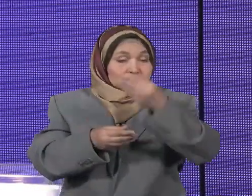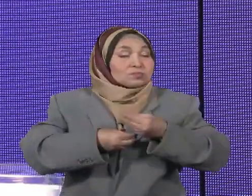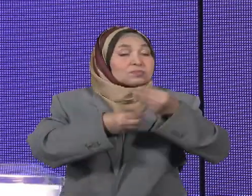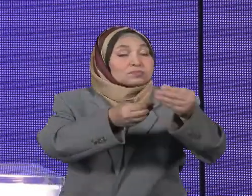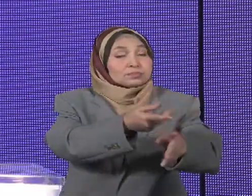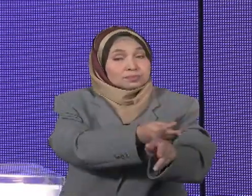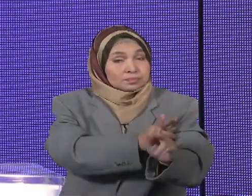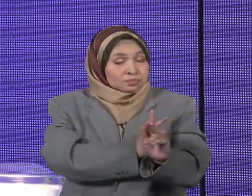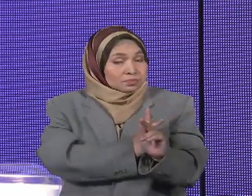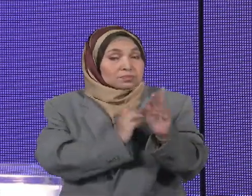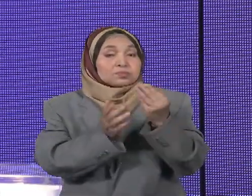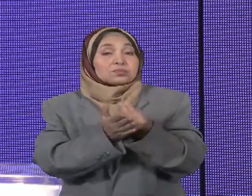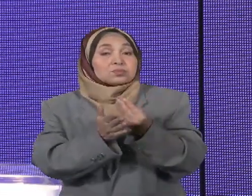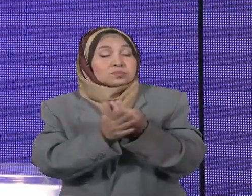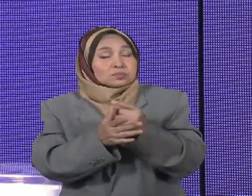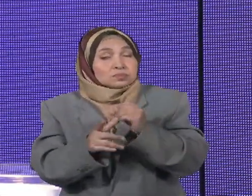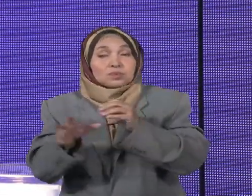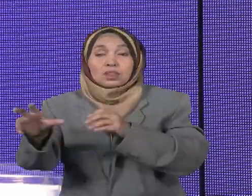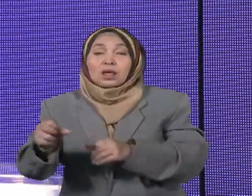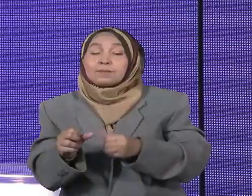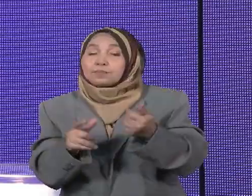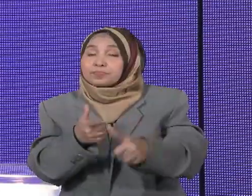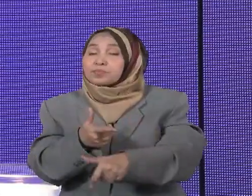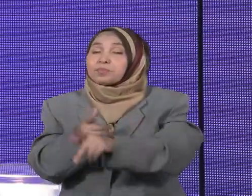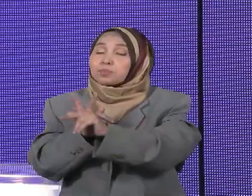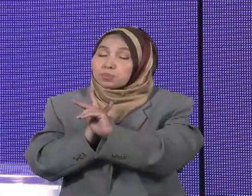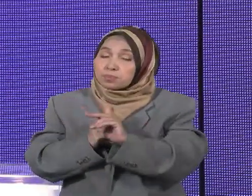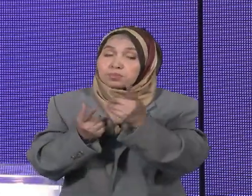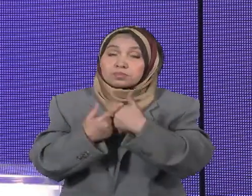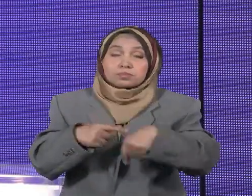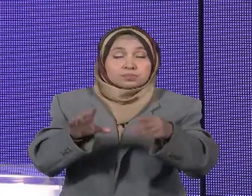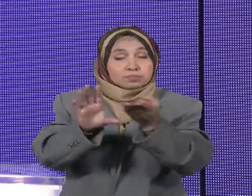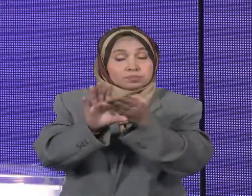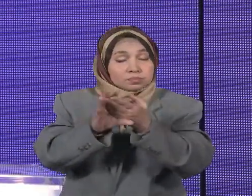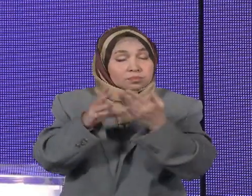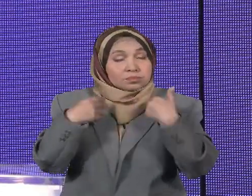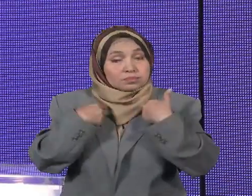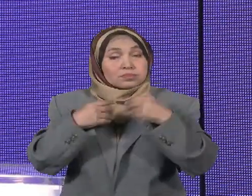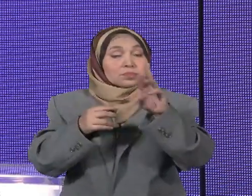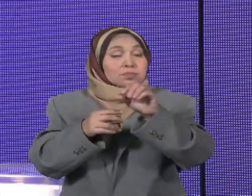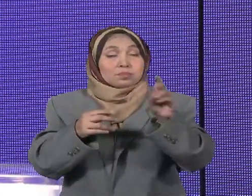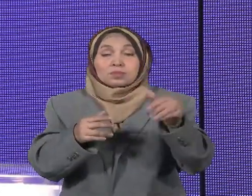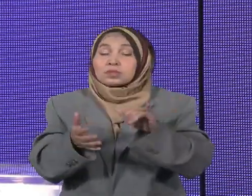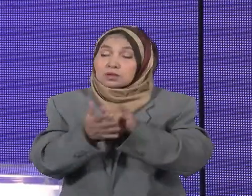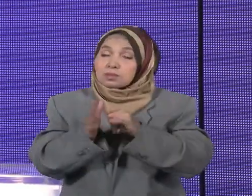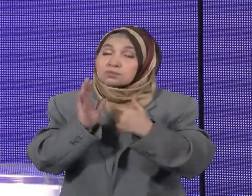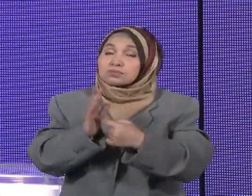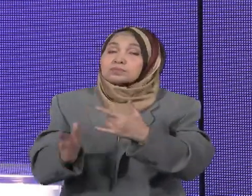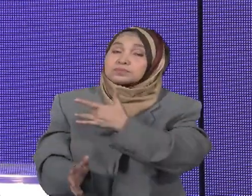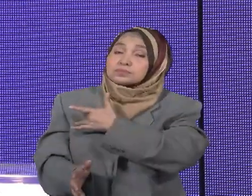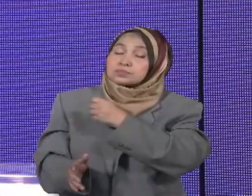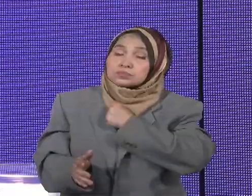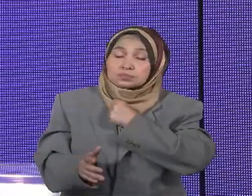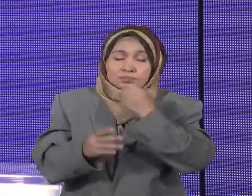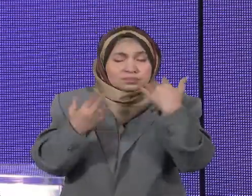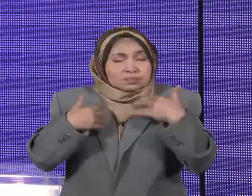ya duit ke ambil loan daripada bank yang berasaskan riba, maka itu menandakan bahawa iman dan takwa itu dia